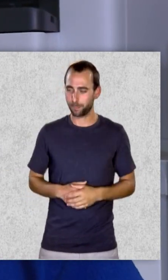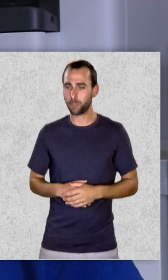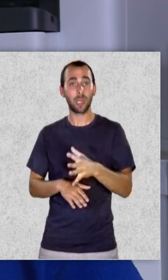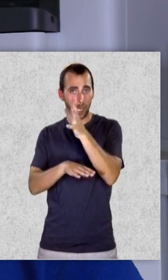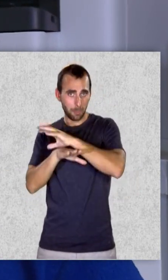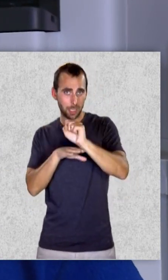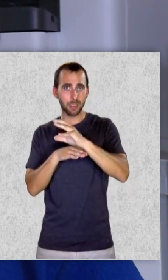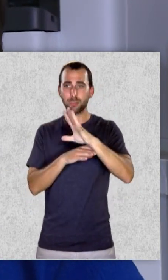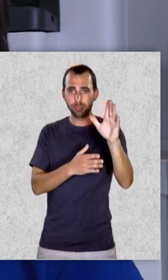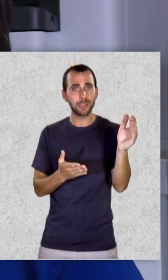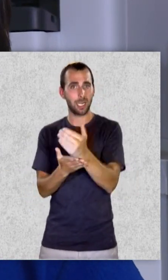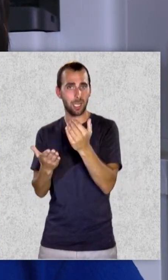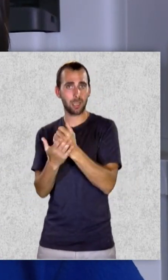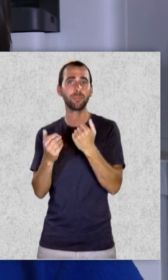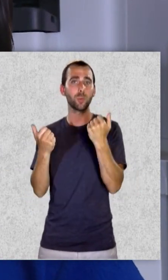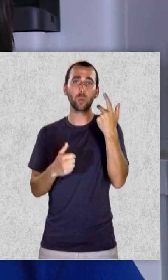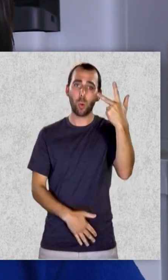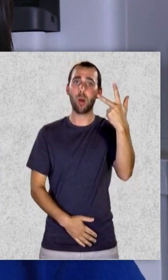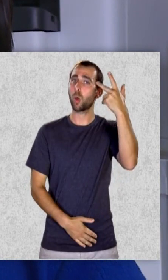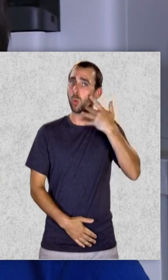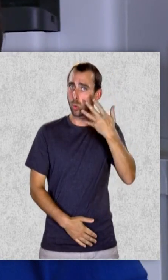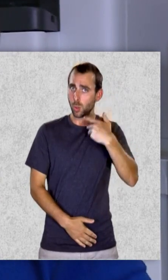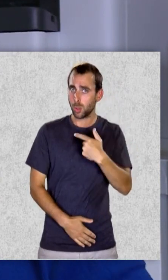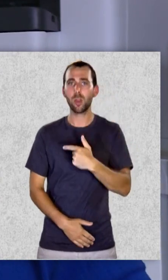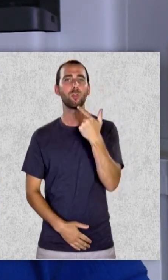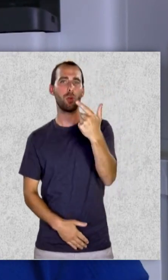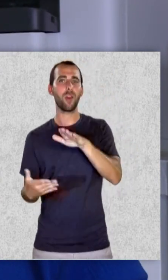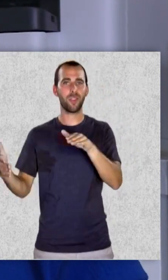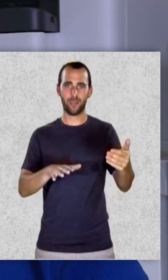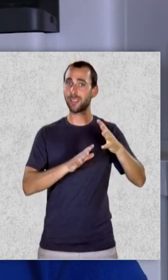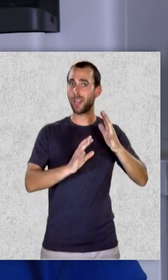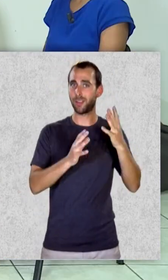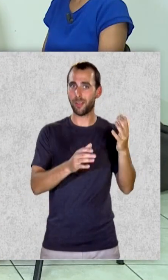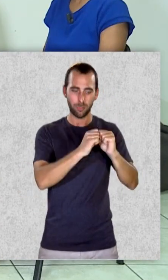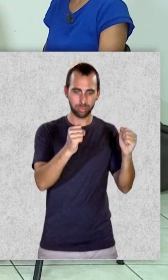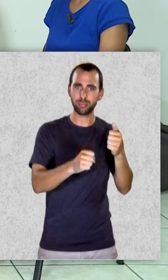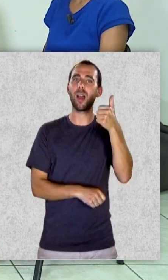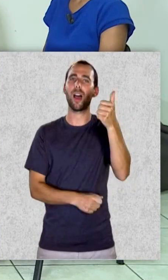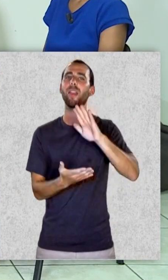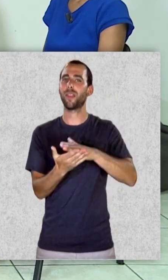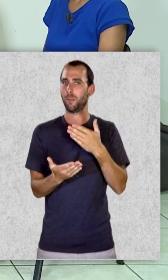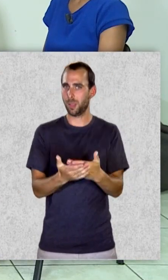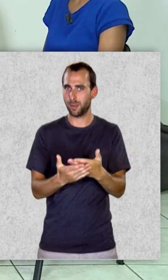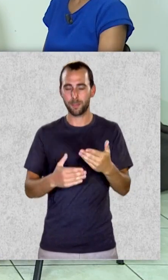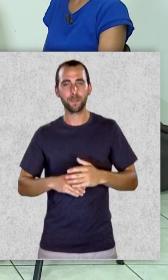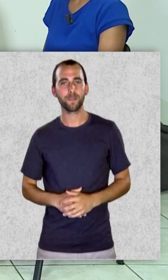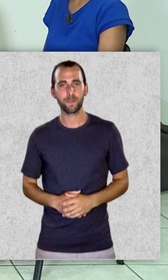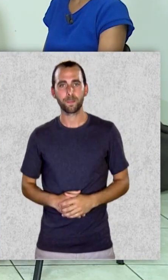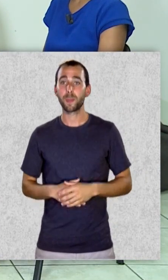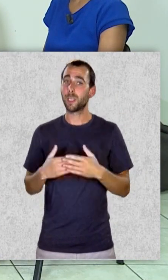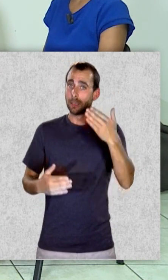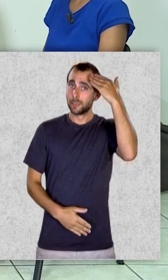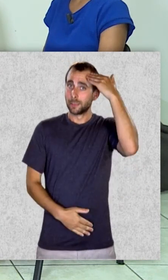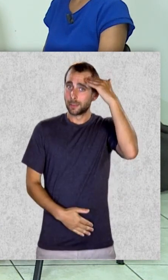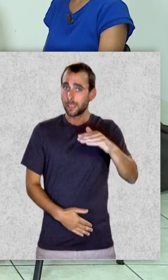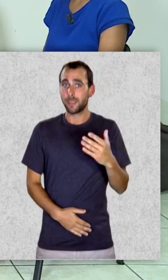l'APS emploie 3 codeuses et 2 interfaces LSF, dont un interprète. Il